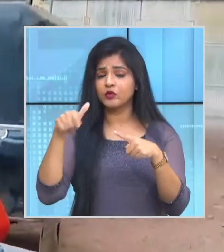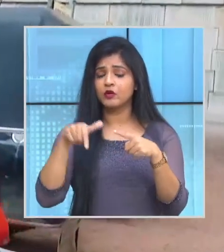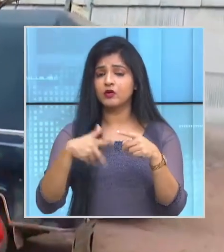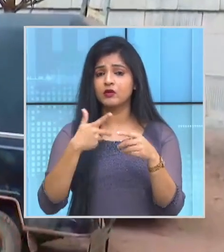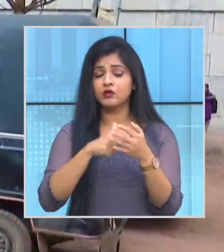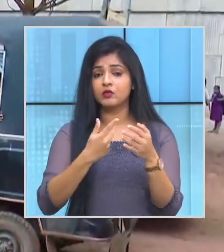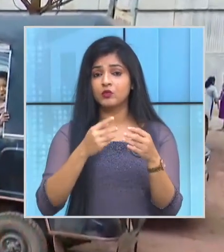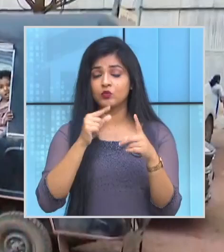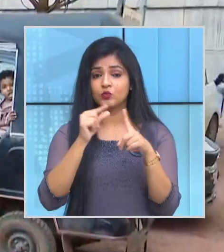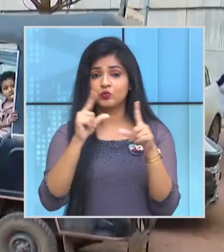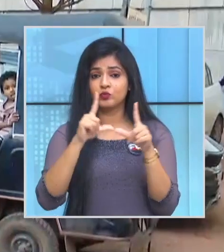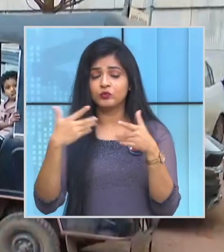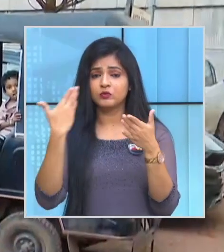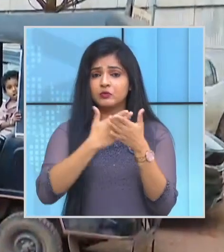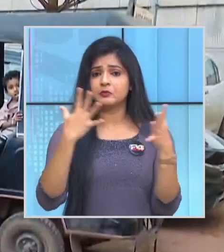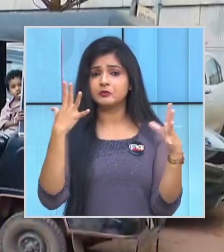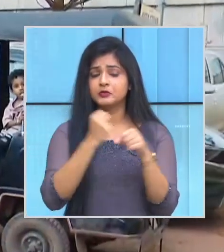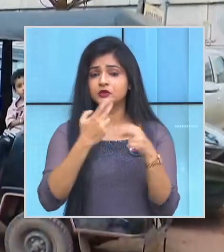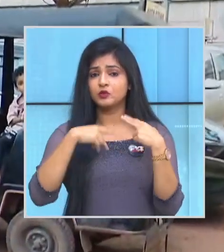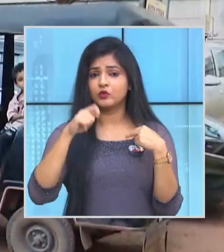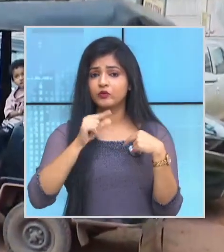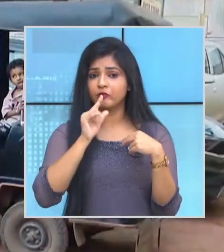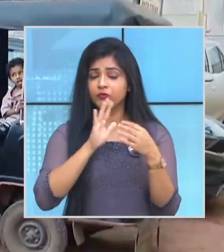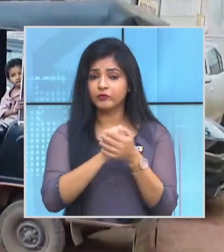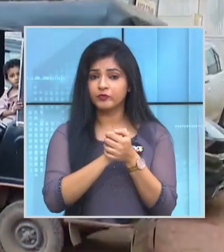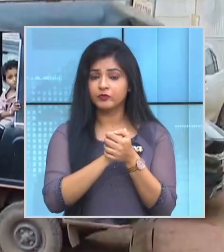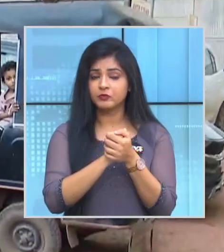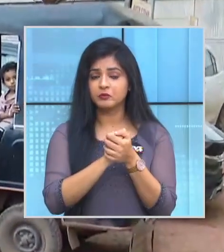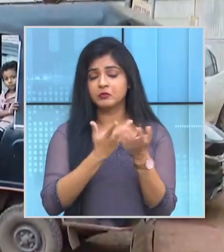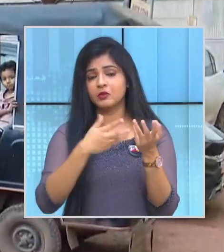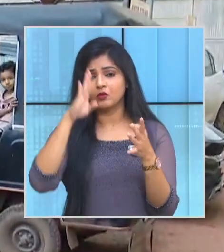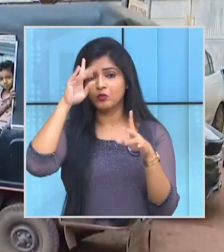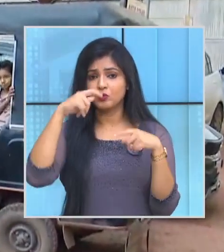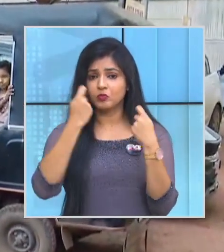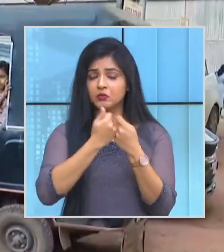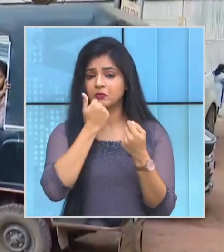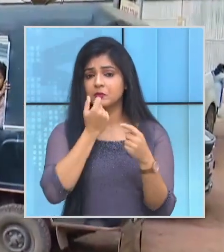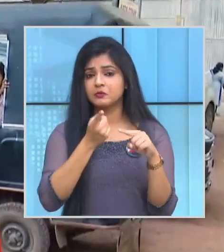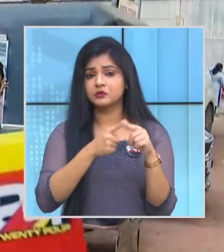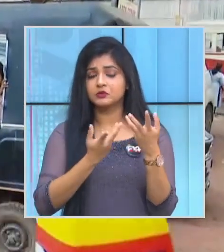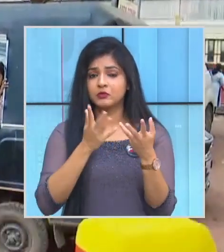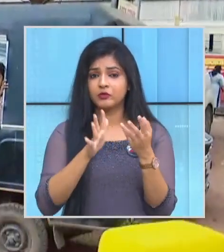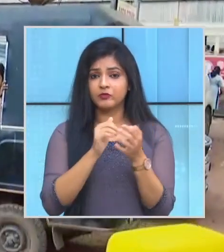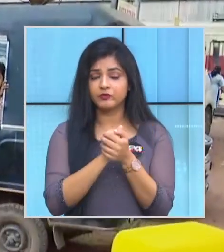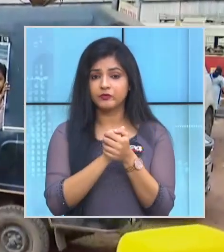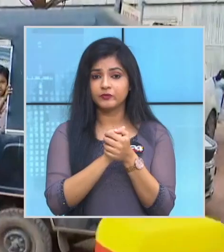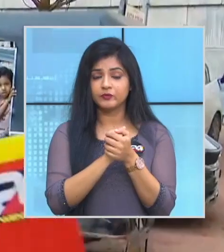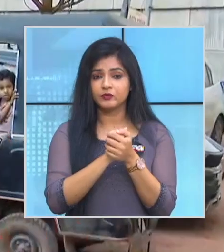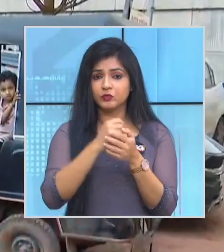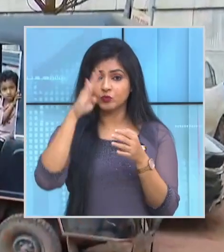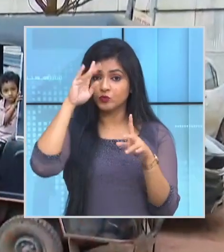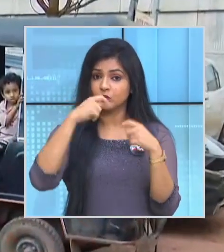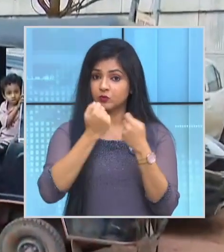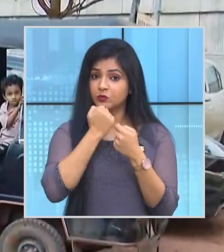ഇത് നമ്മളെ ക്രൈം ബ്രാഞ്ചിൻ്റെ പോലീസിന് മിസ്റ്റേക്ക് ആയിട്ടുണ്ടാവും. പോലീസിൻ്റെ വീഴ്ച പറ്റിയെന്നാണ്